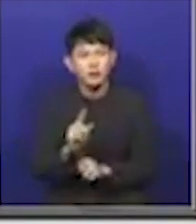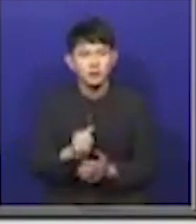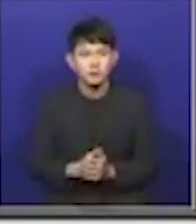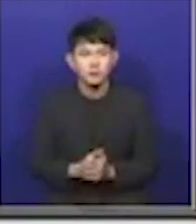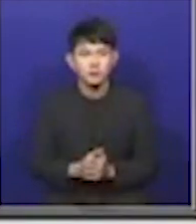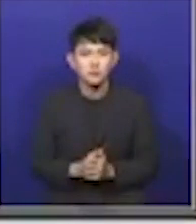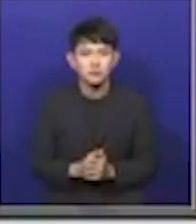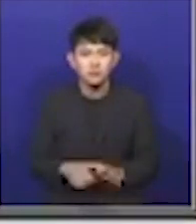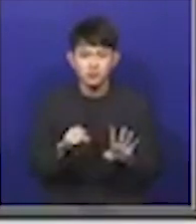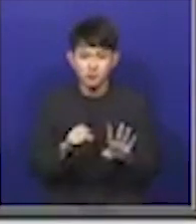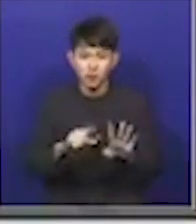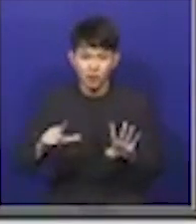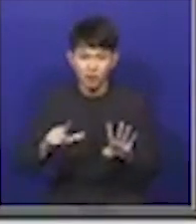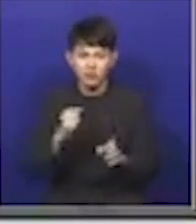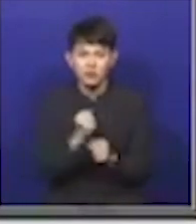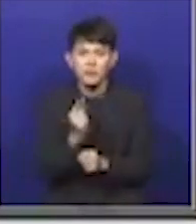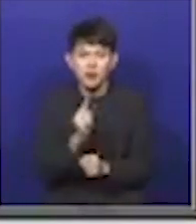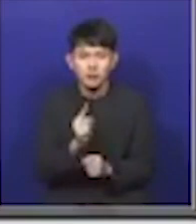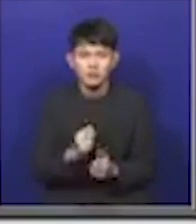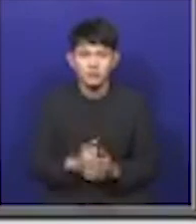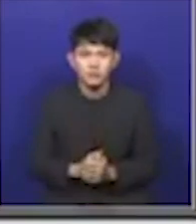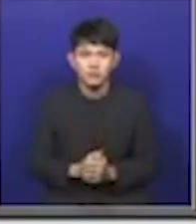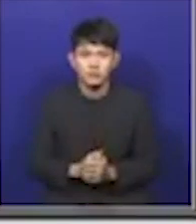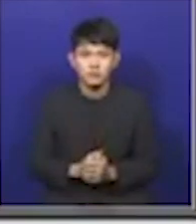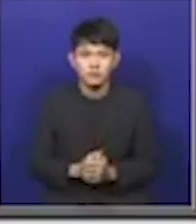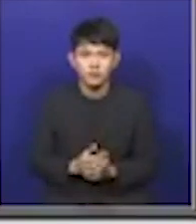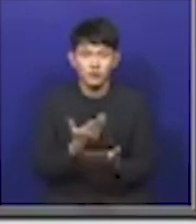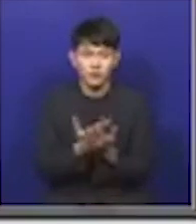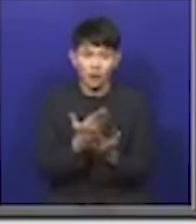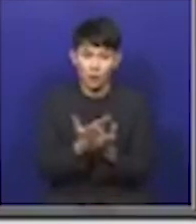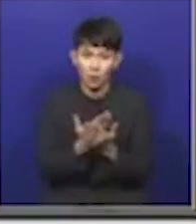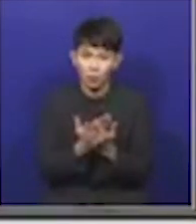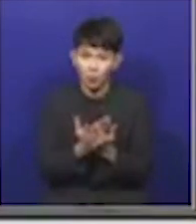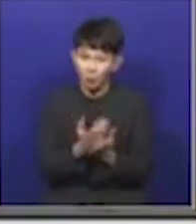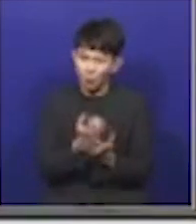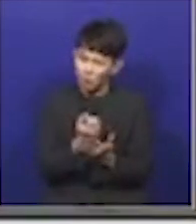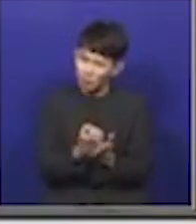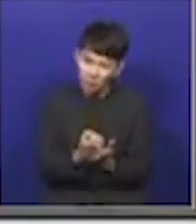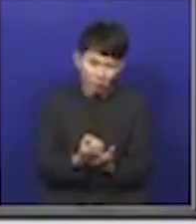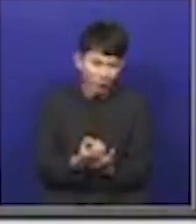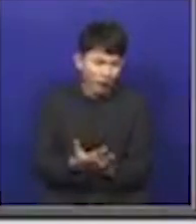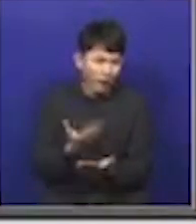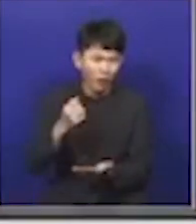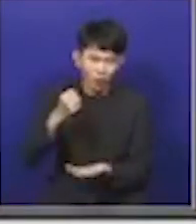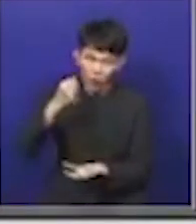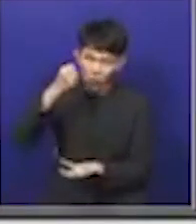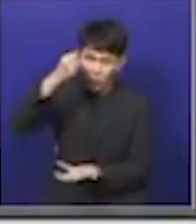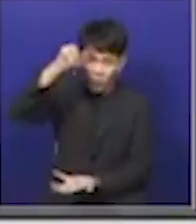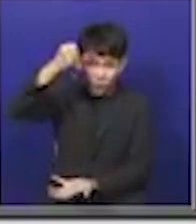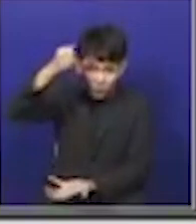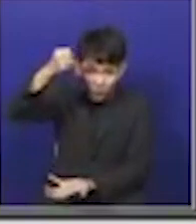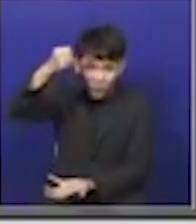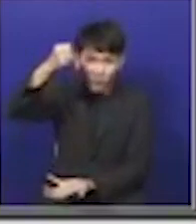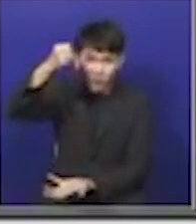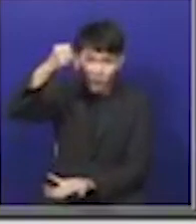อีก 400,000 กว่าล้านจะไปทำอะไรฮะเงินนั่นสูงมหาศาลนะฮะSME ถ้าเกิดปล่อย